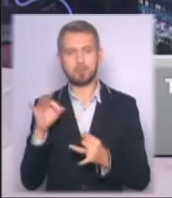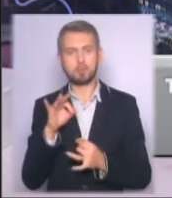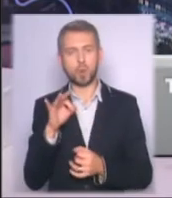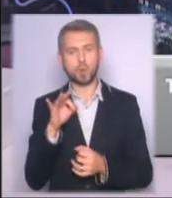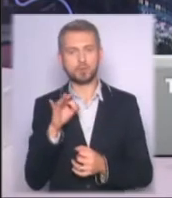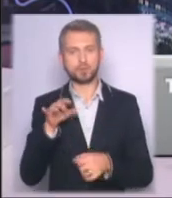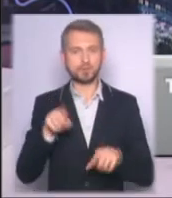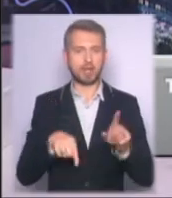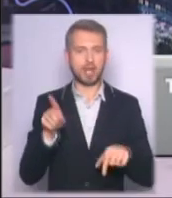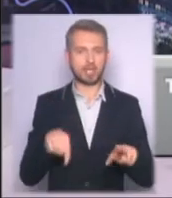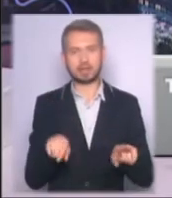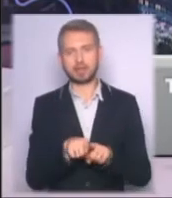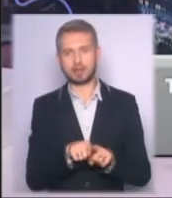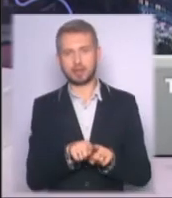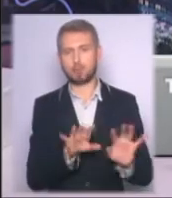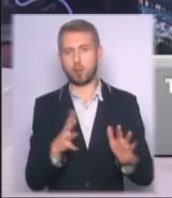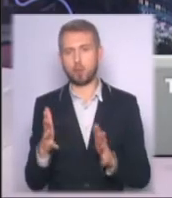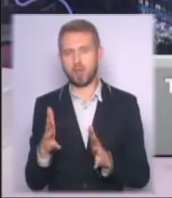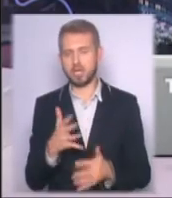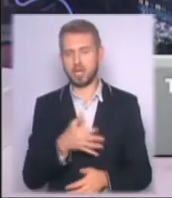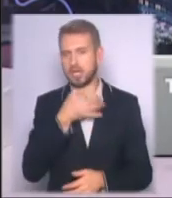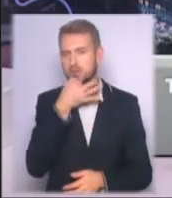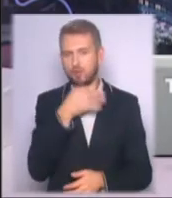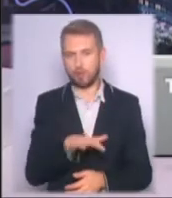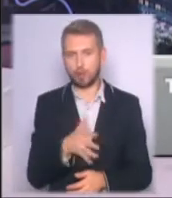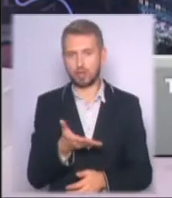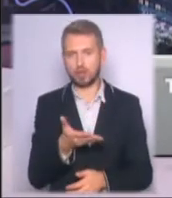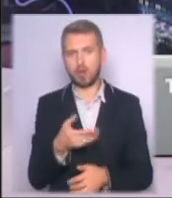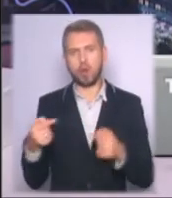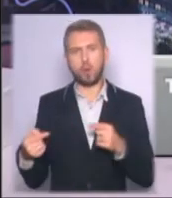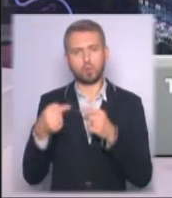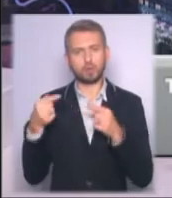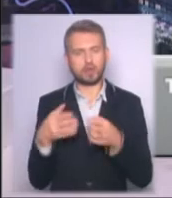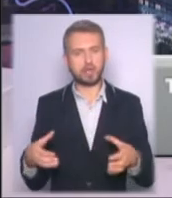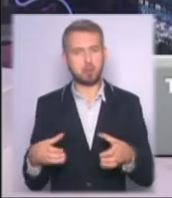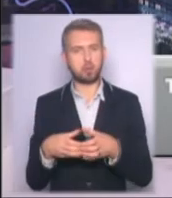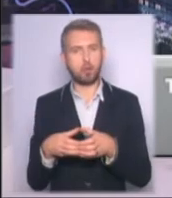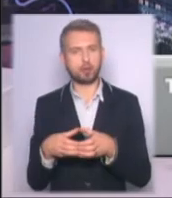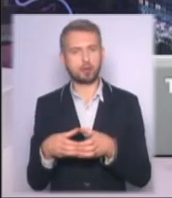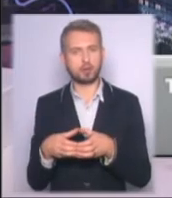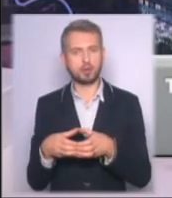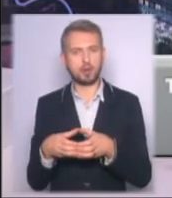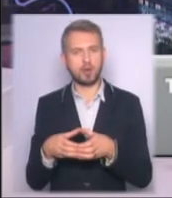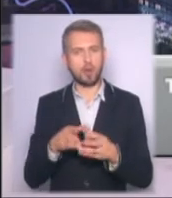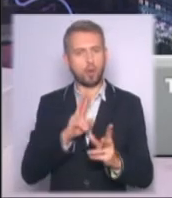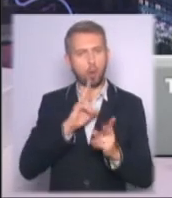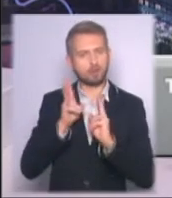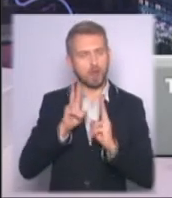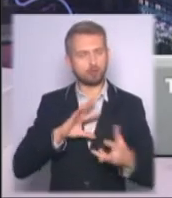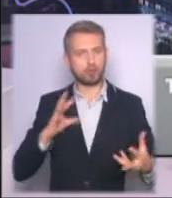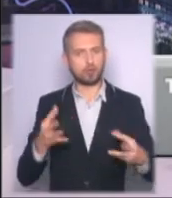власне, деякі такі моменти невдоволення. Той такий опозиційний блок, він оскаржує